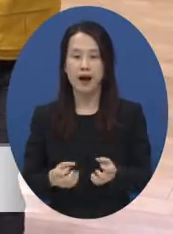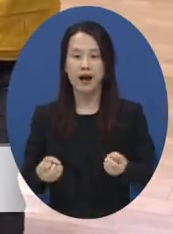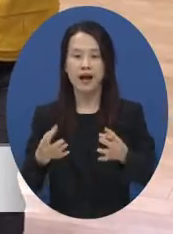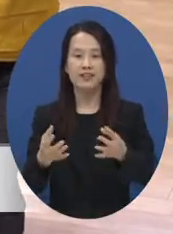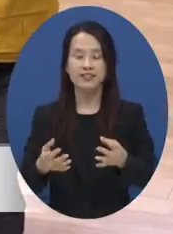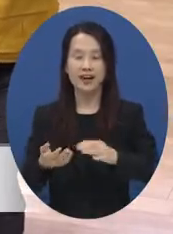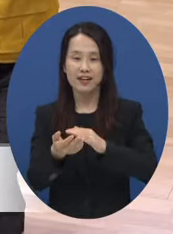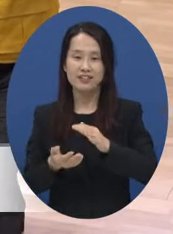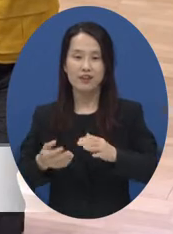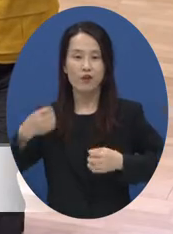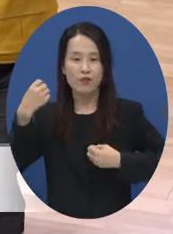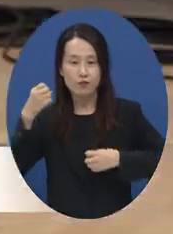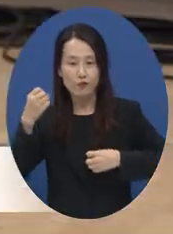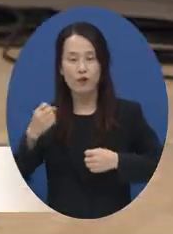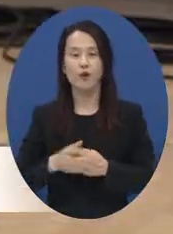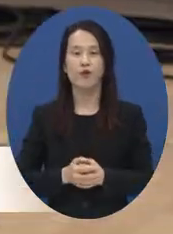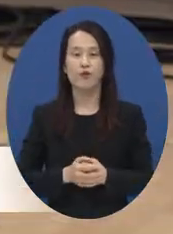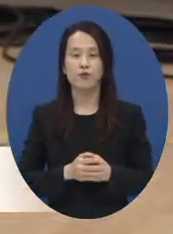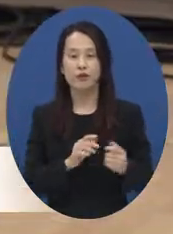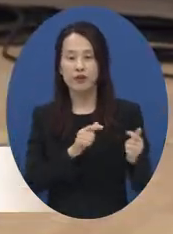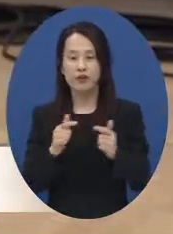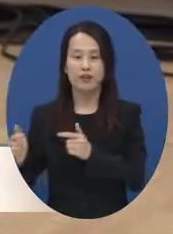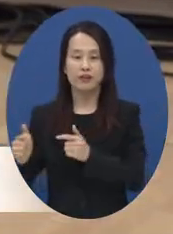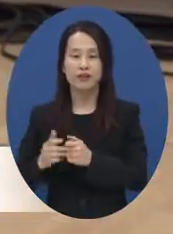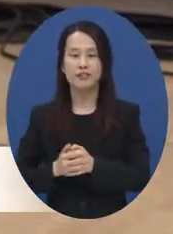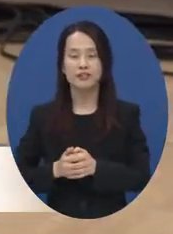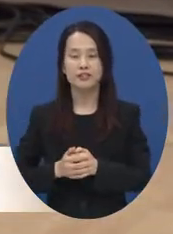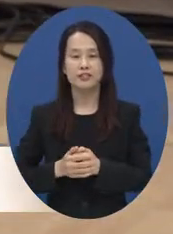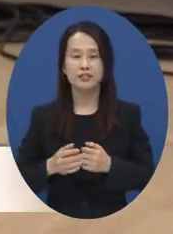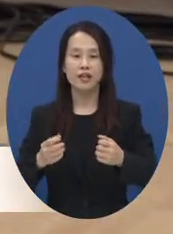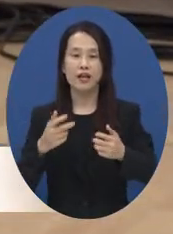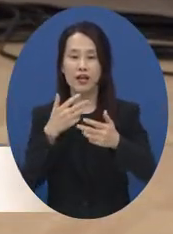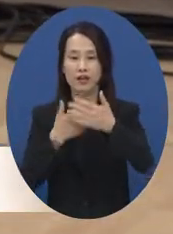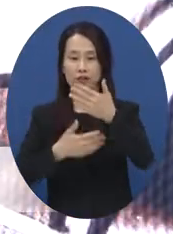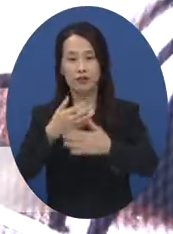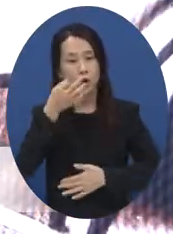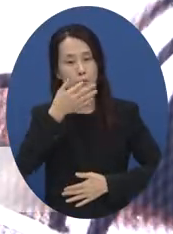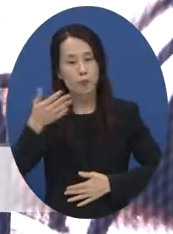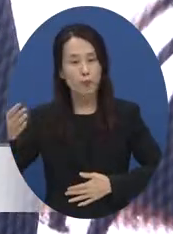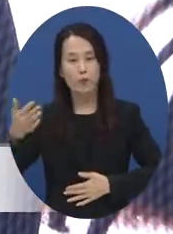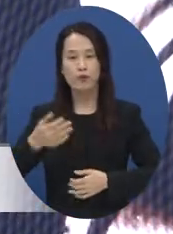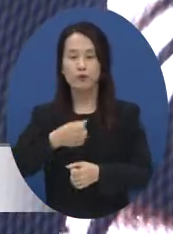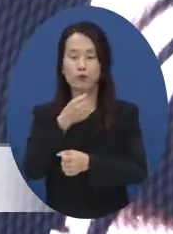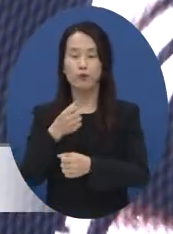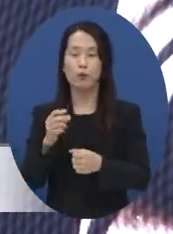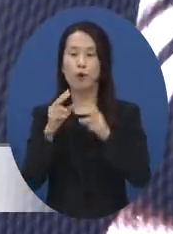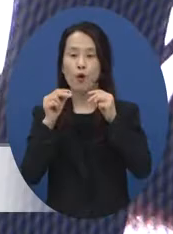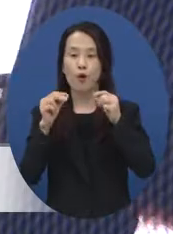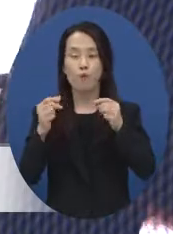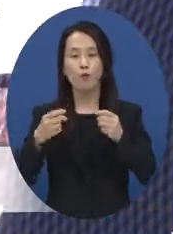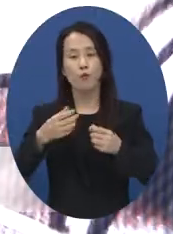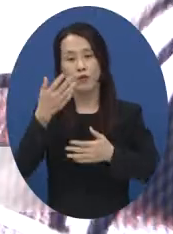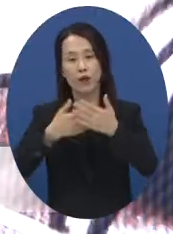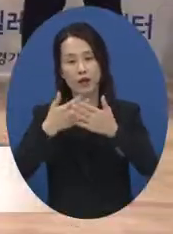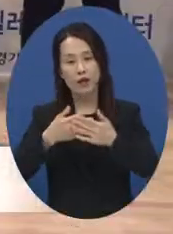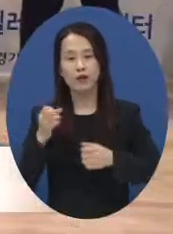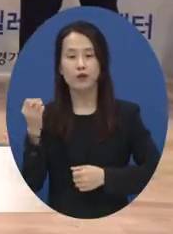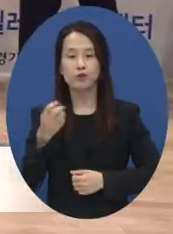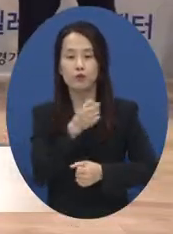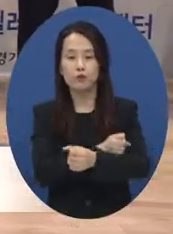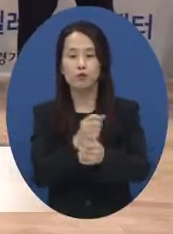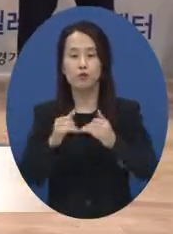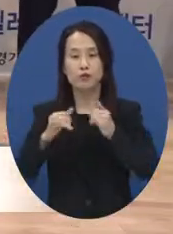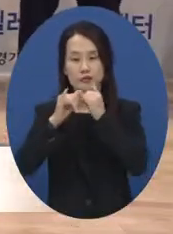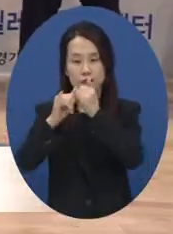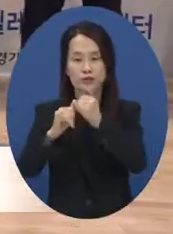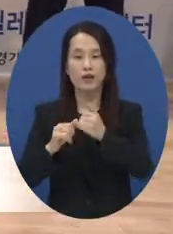식장 공연과 연극으로 보는 민관 협력, 협의체 활동 영상을 시작으로 샌드아트 퍼포먼스, 유공자 표창,